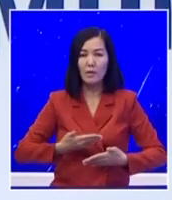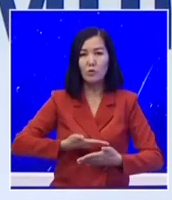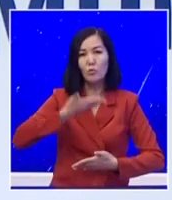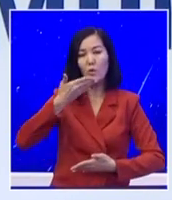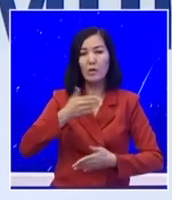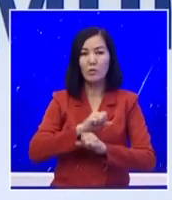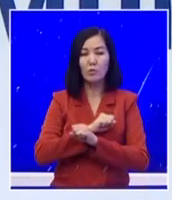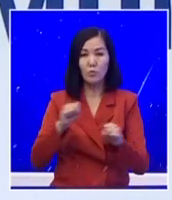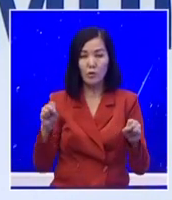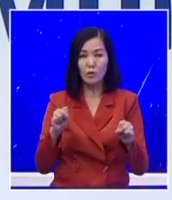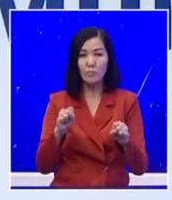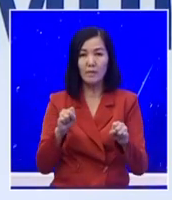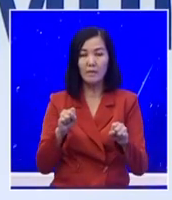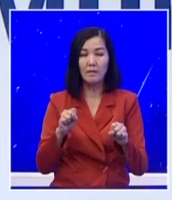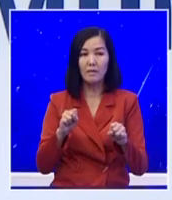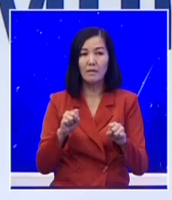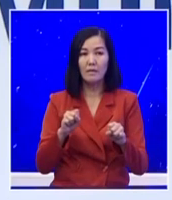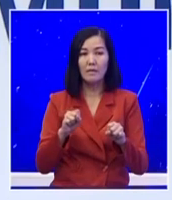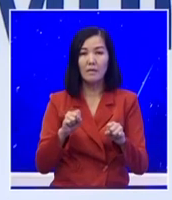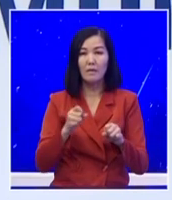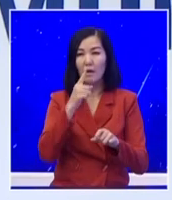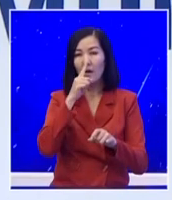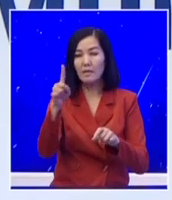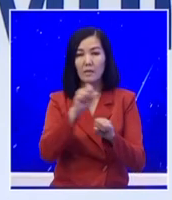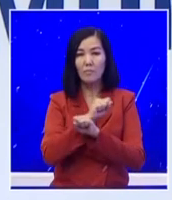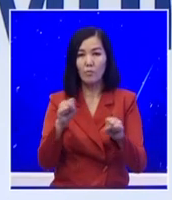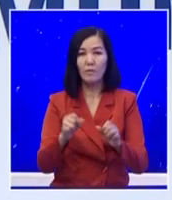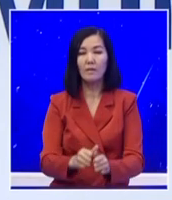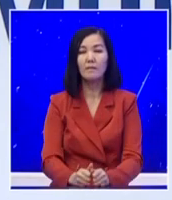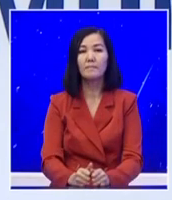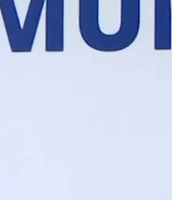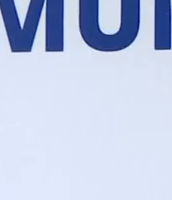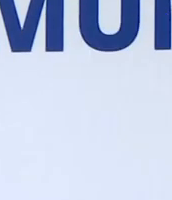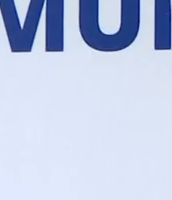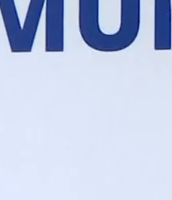аспау керек, суға кірген кезде алысқа малтамау керек.